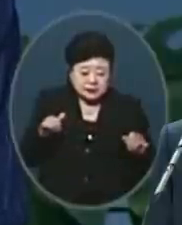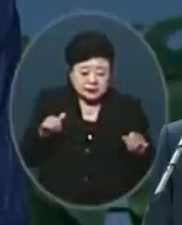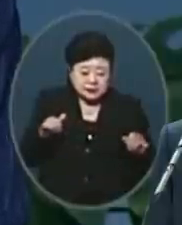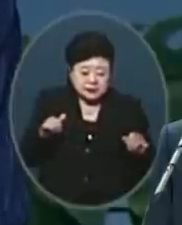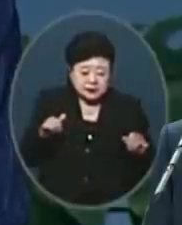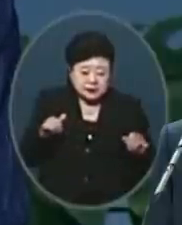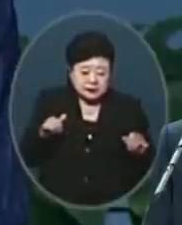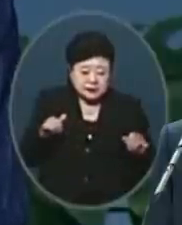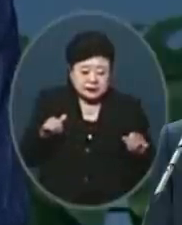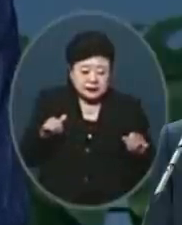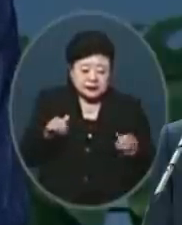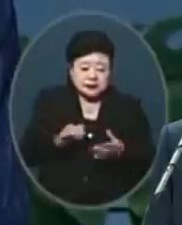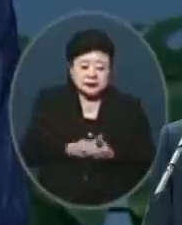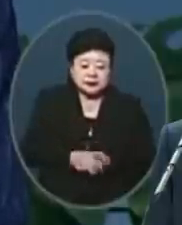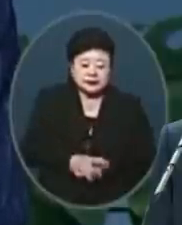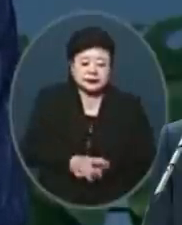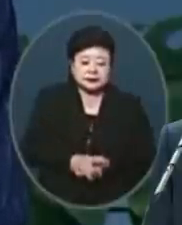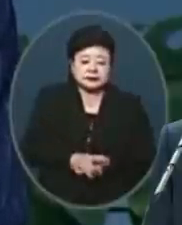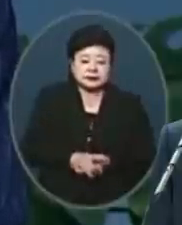먹이고 난 다음